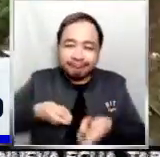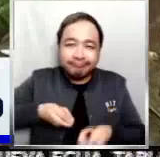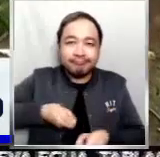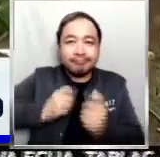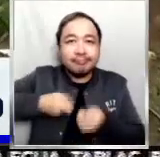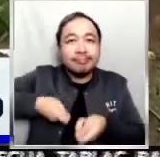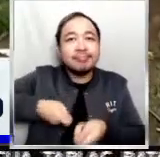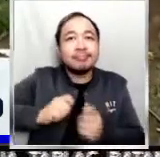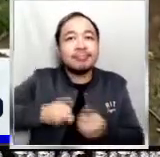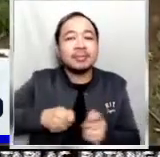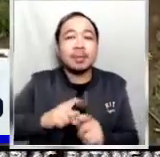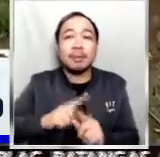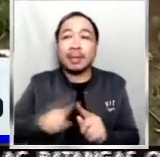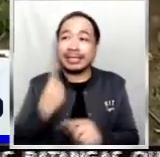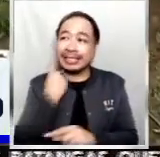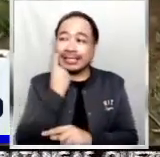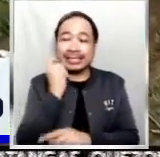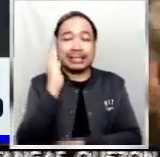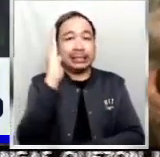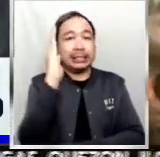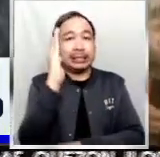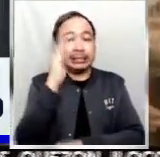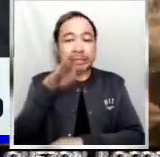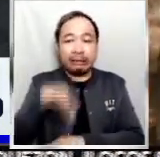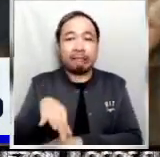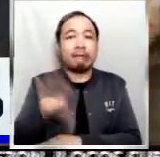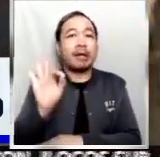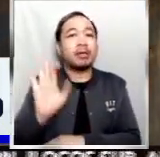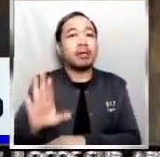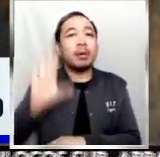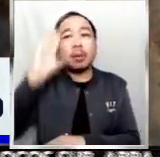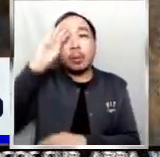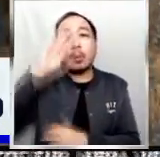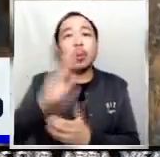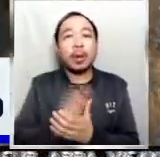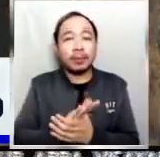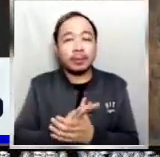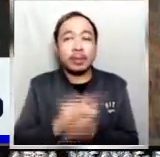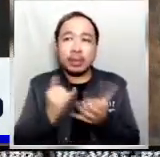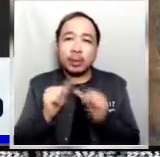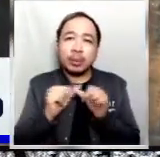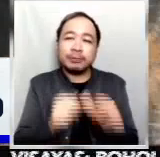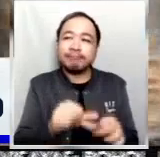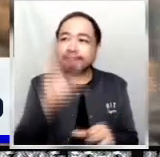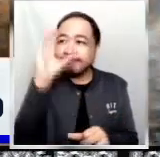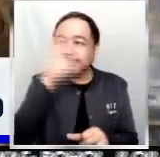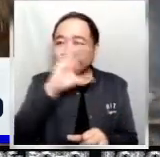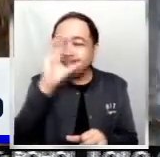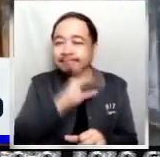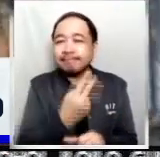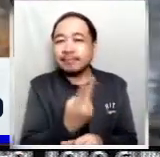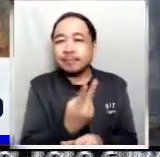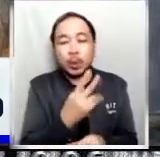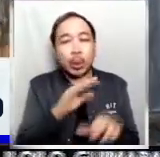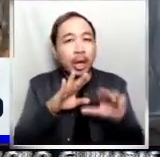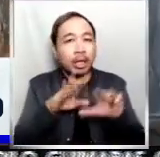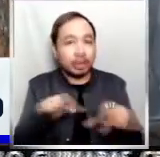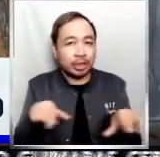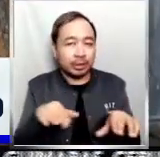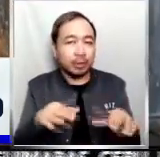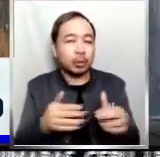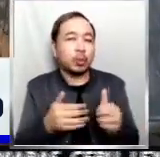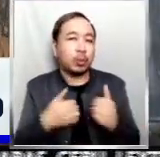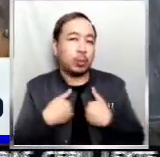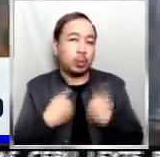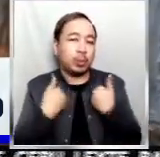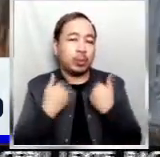si Mang Alfredo na wala ng buhay. Patuloy pang hinahanap ang 2 bata na dito nakatira. Ang nagpapahirap sa lahat, ang